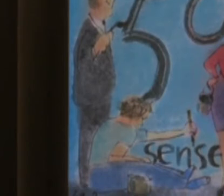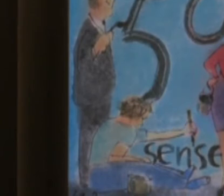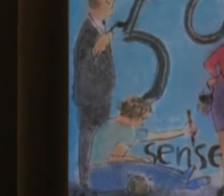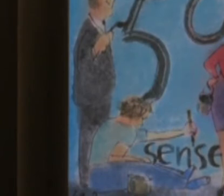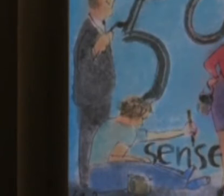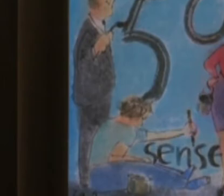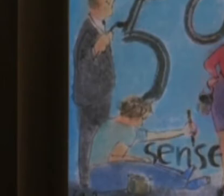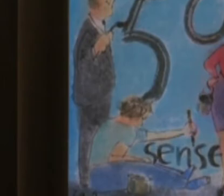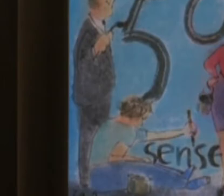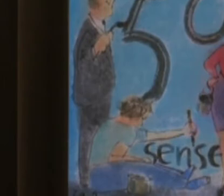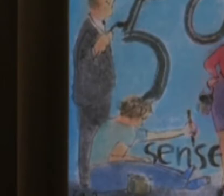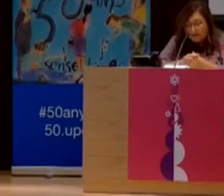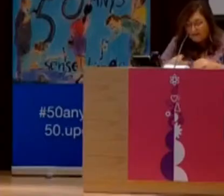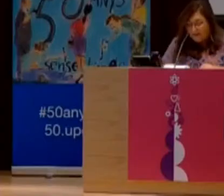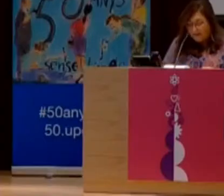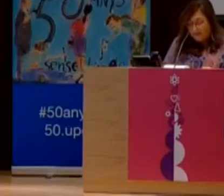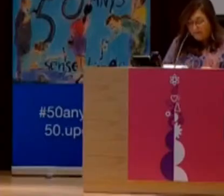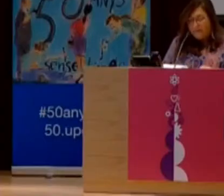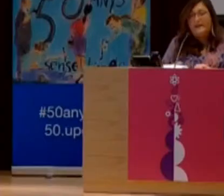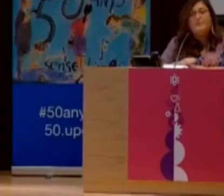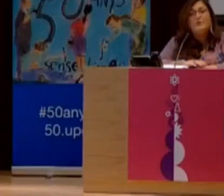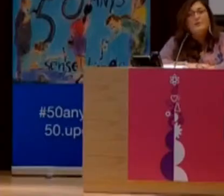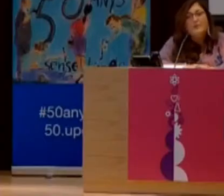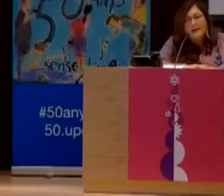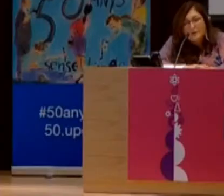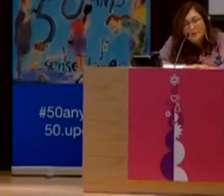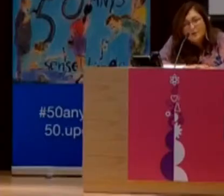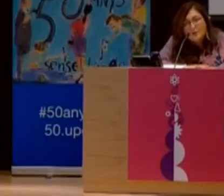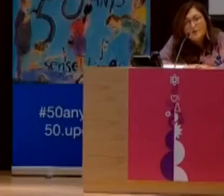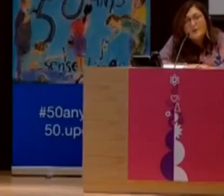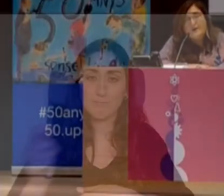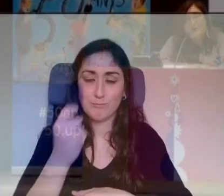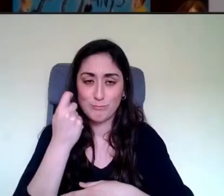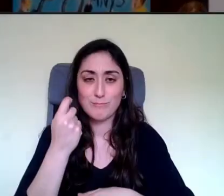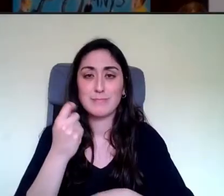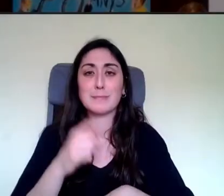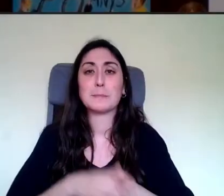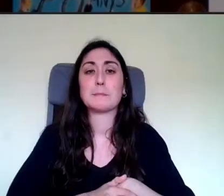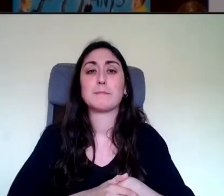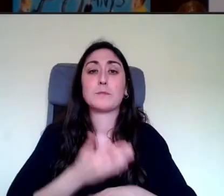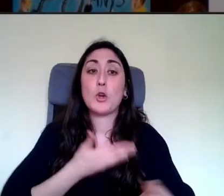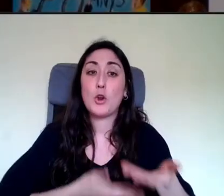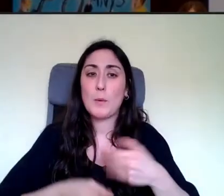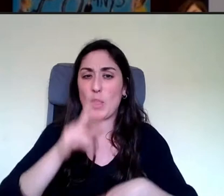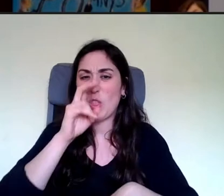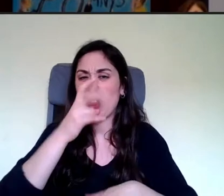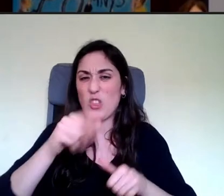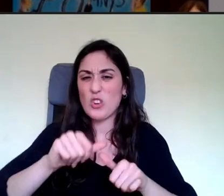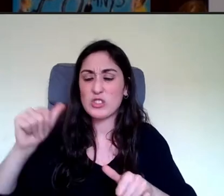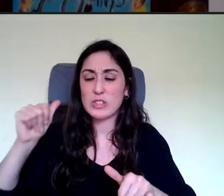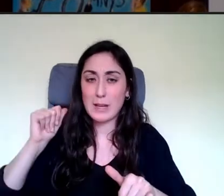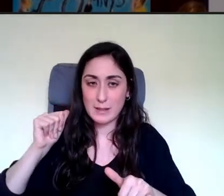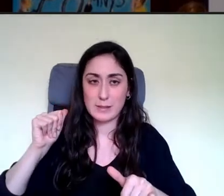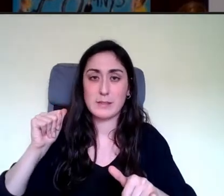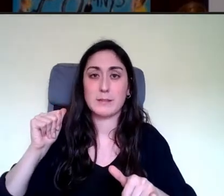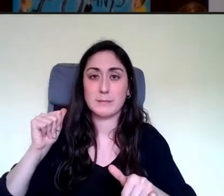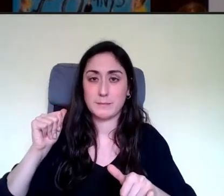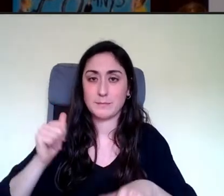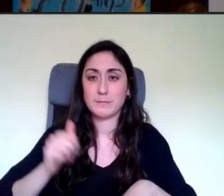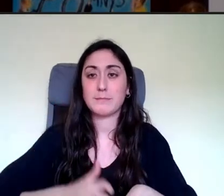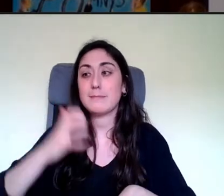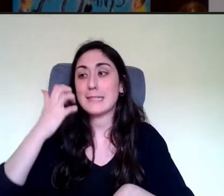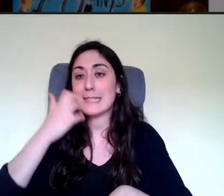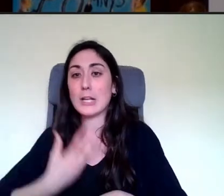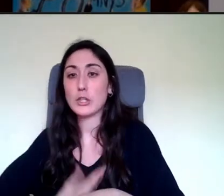endavant i l'hem pogut fer i l'hem pogut materialitzar. Hem col·laborat colze a colze durant 2 anys des de l'Ajuntament de Terrassa, el Servei